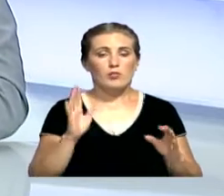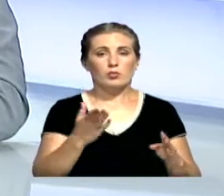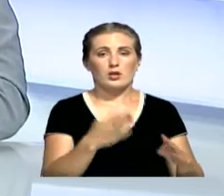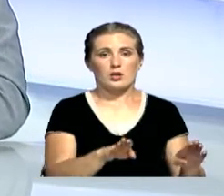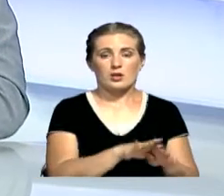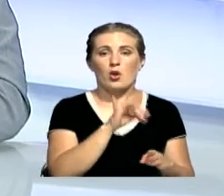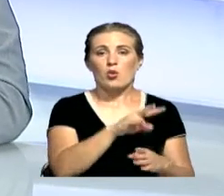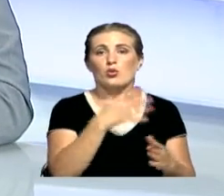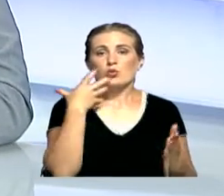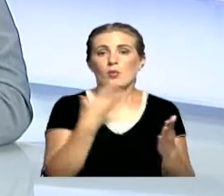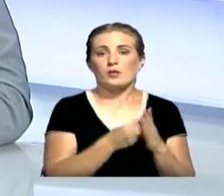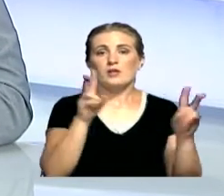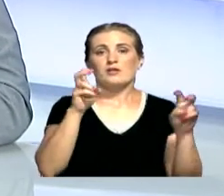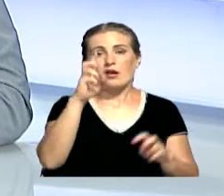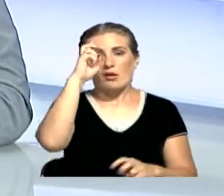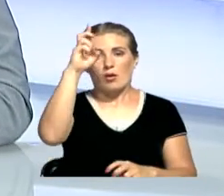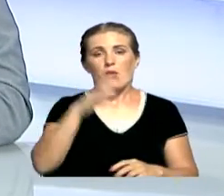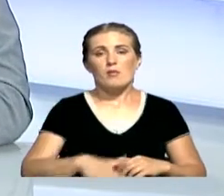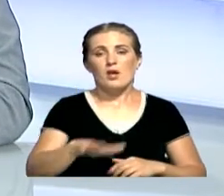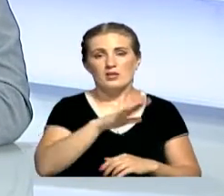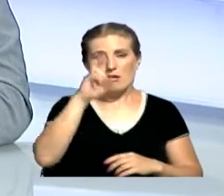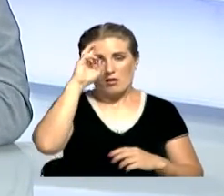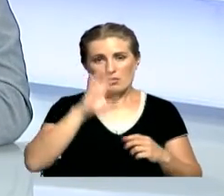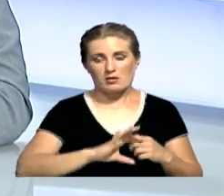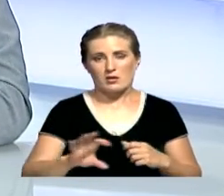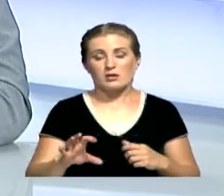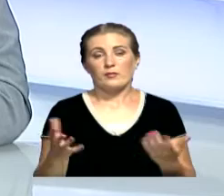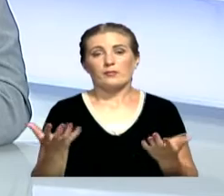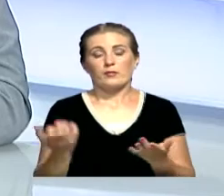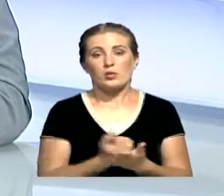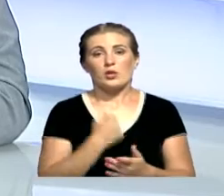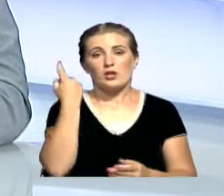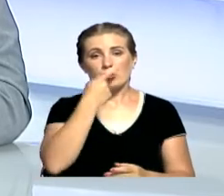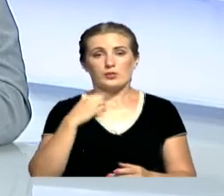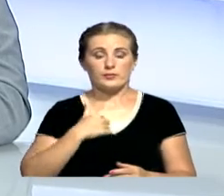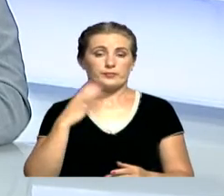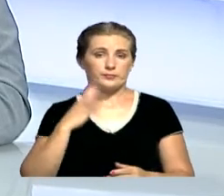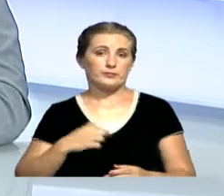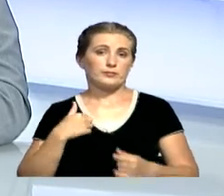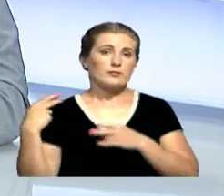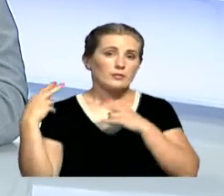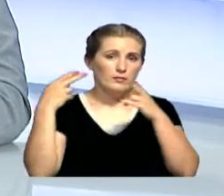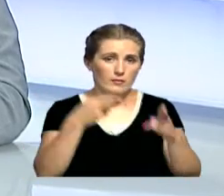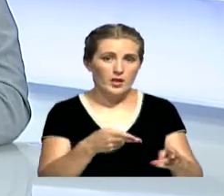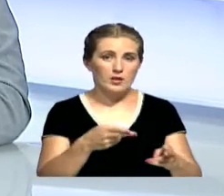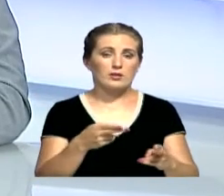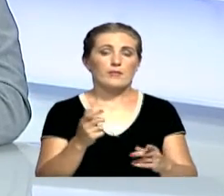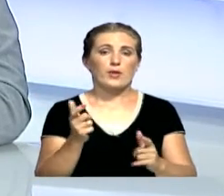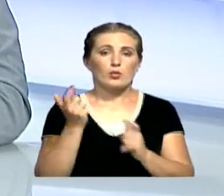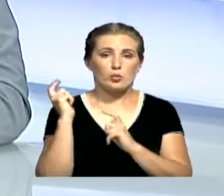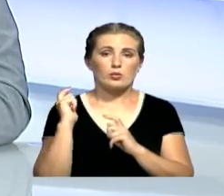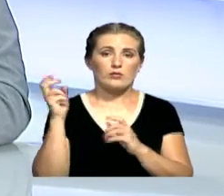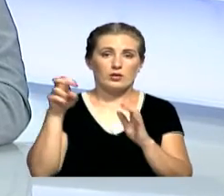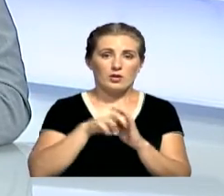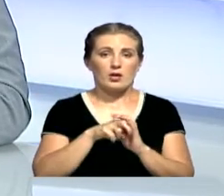еще и здесь король местной канализации вот поэтому пришлось лично приехать до на грузовике пришлось